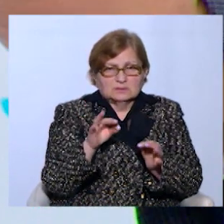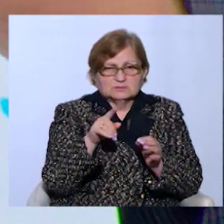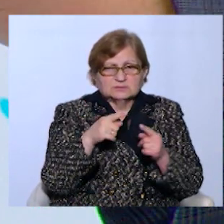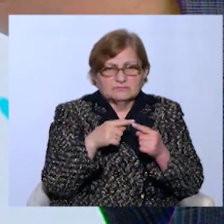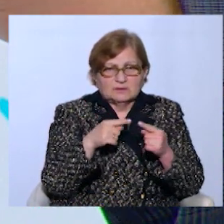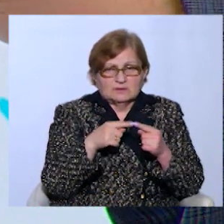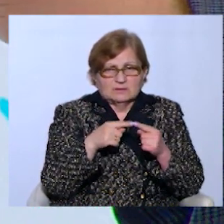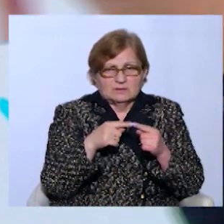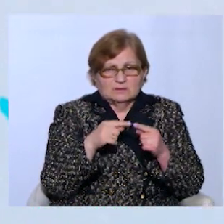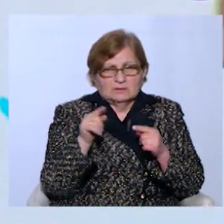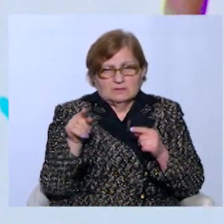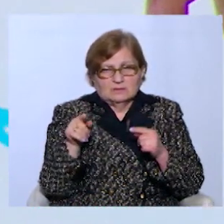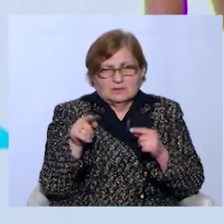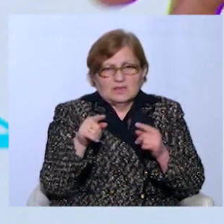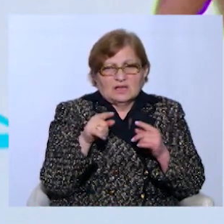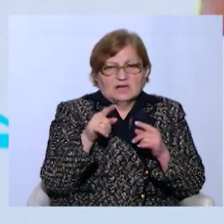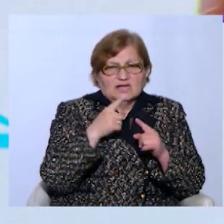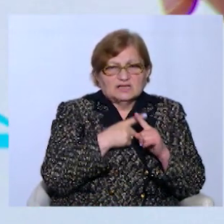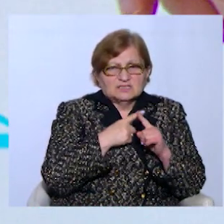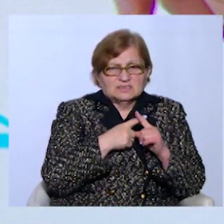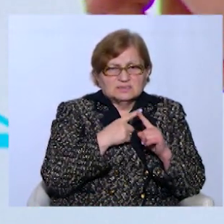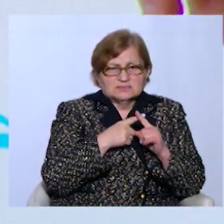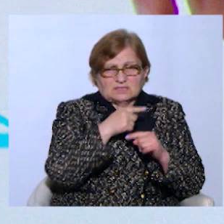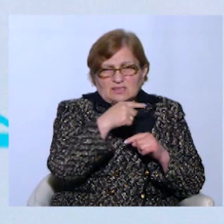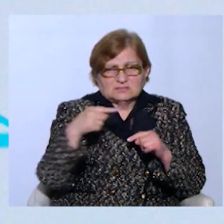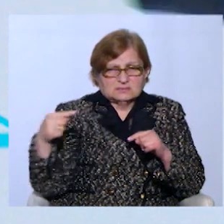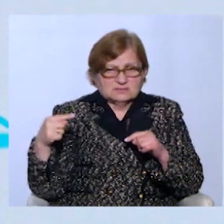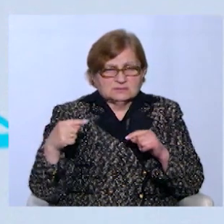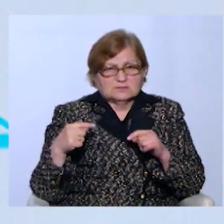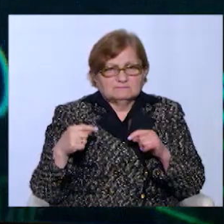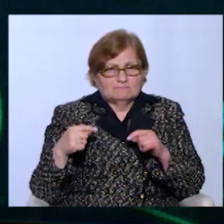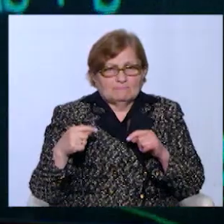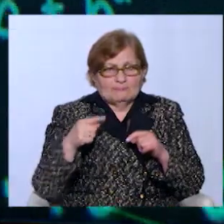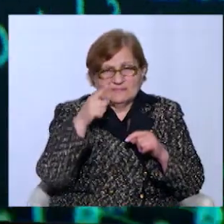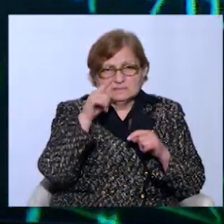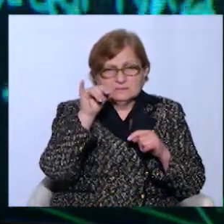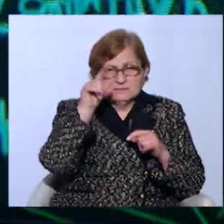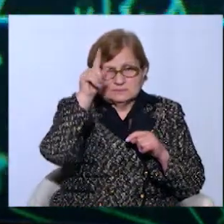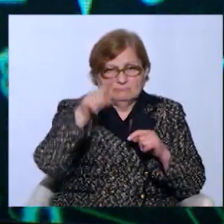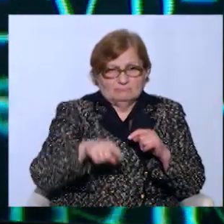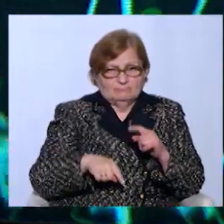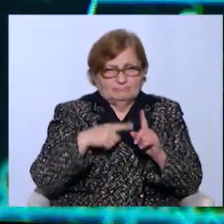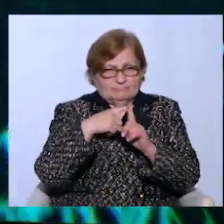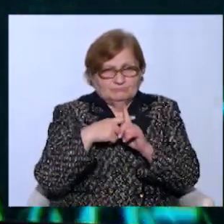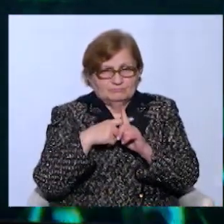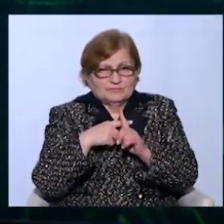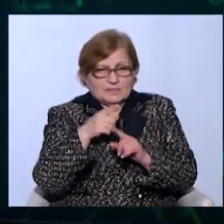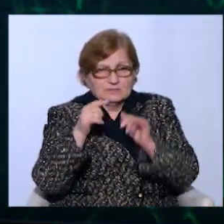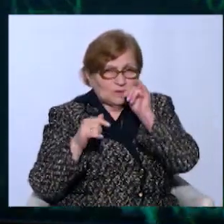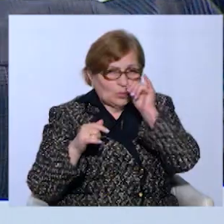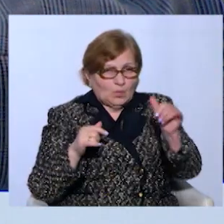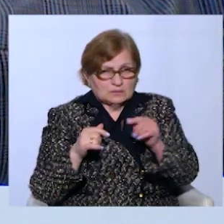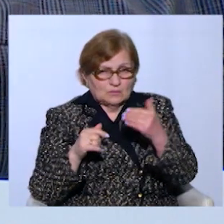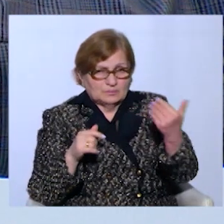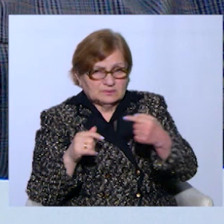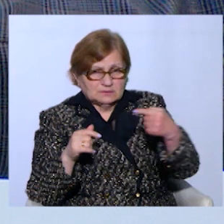კუთხე აი x ღერძის, ეს არის x ღერძი. ეს არის y ღერძი, x ღერძის უარყოფითი მიმართულებიდან. რადგან